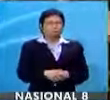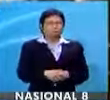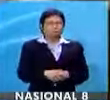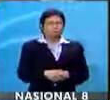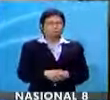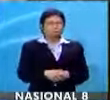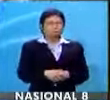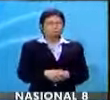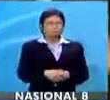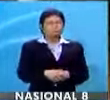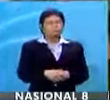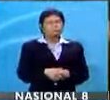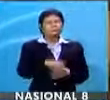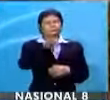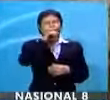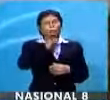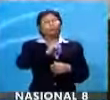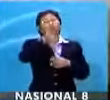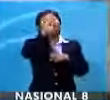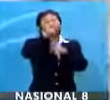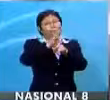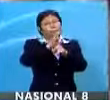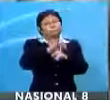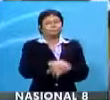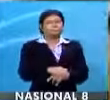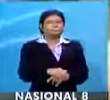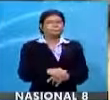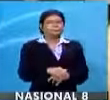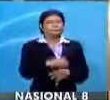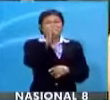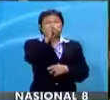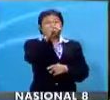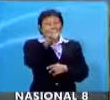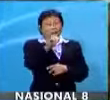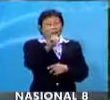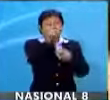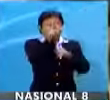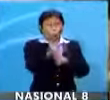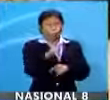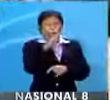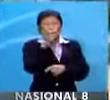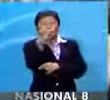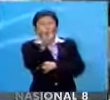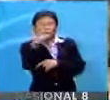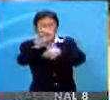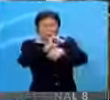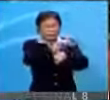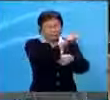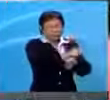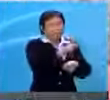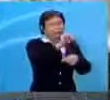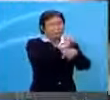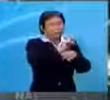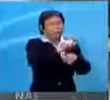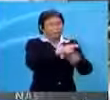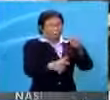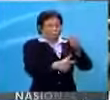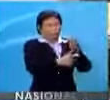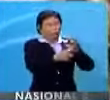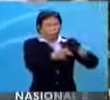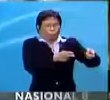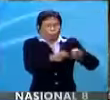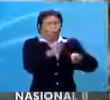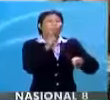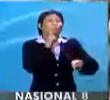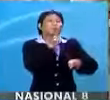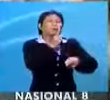firuza Anisa yang berusia 7 bulan Siti norur Ain merupakan seorang ibu tunggal yang bekerja sebagai penolong pengurus di sebuah restoran